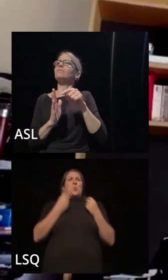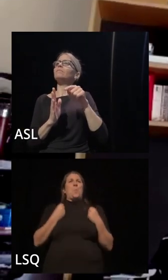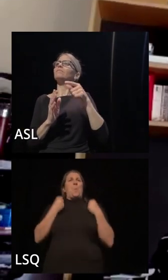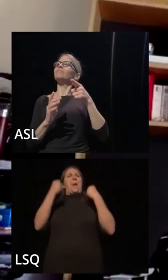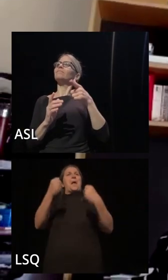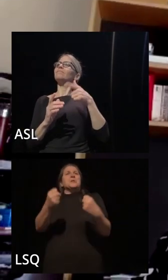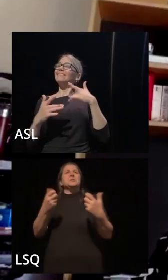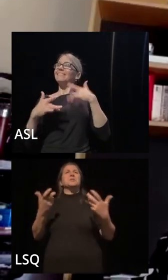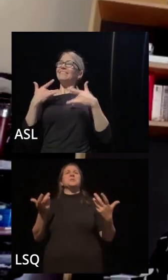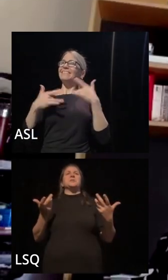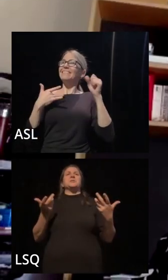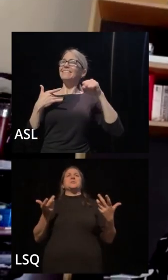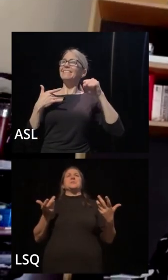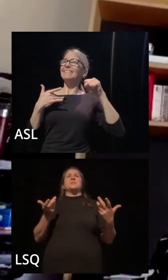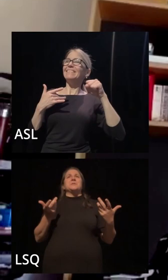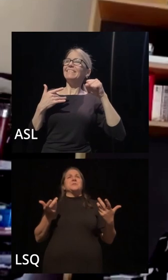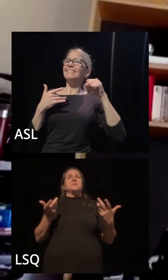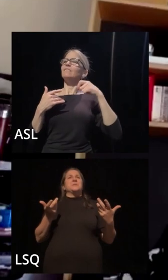courage